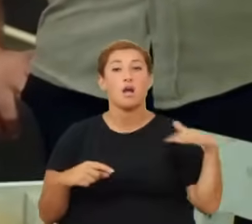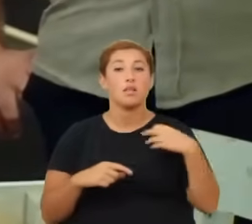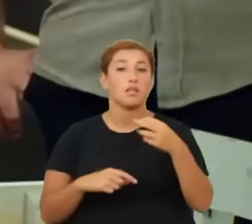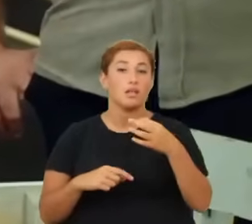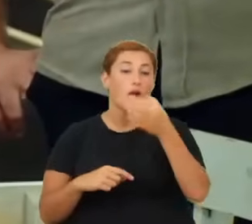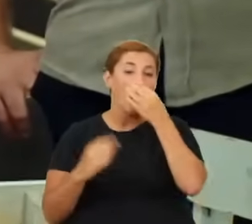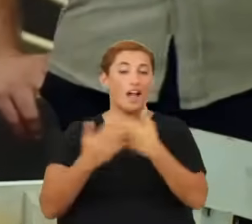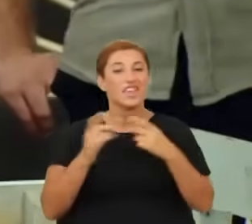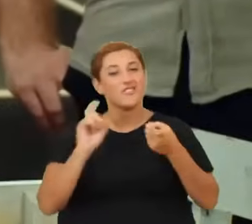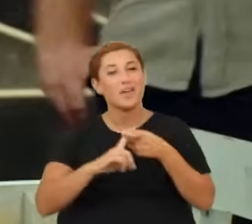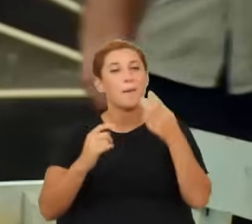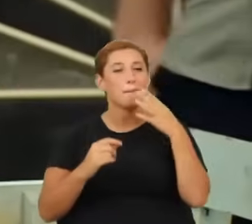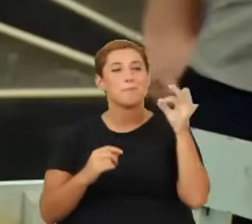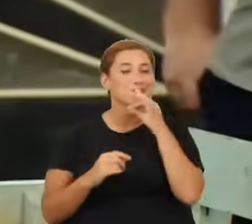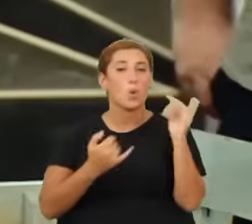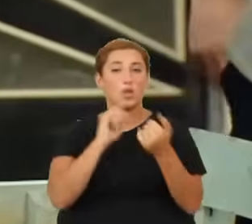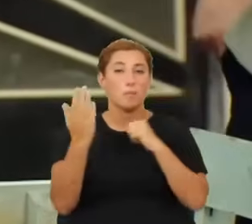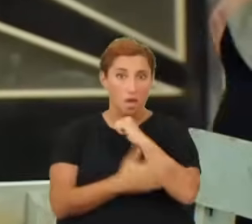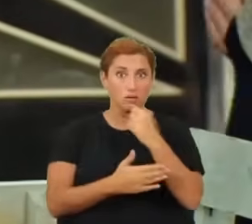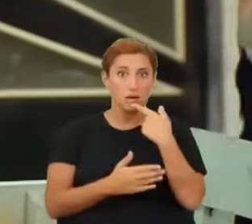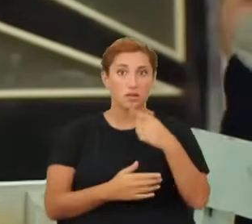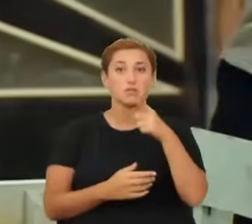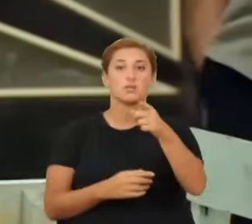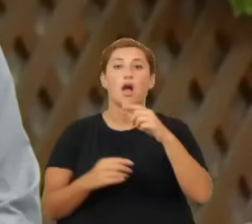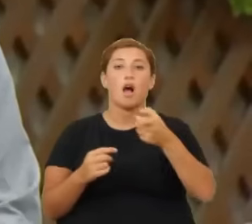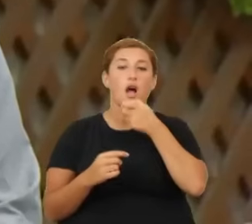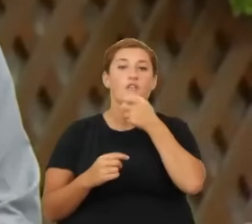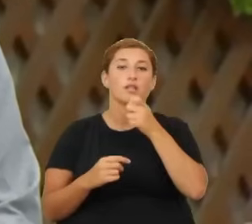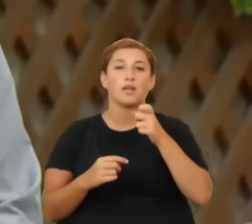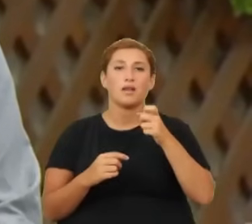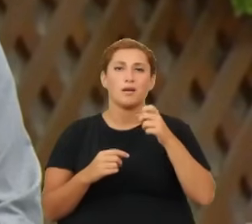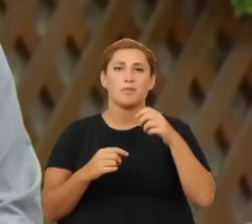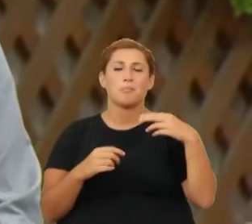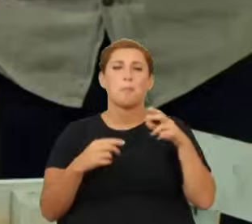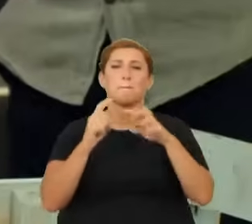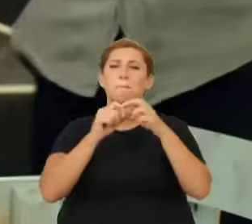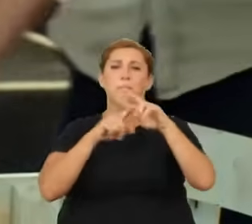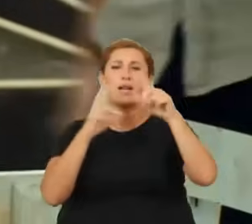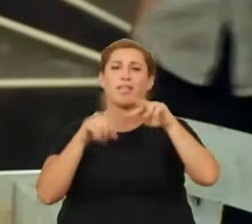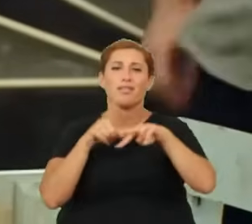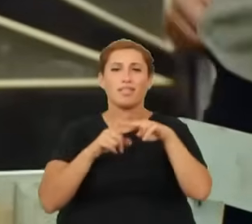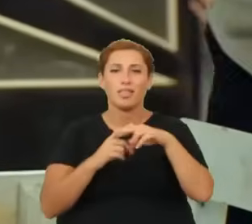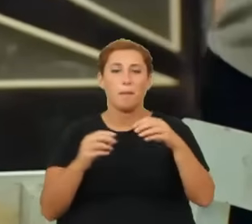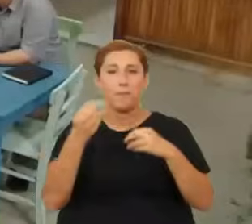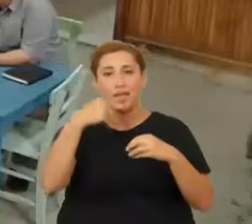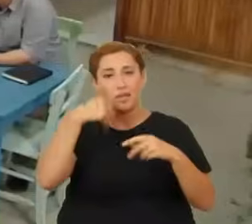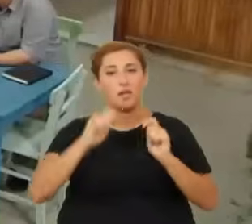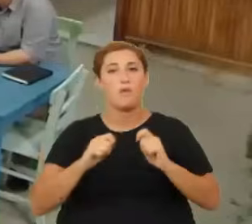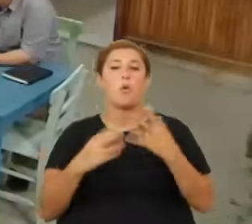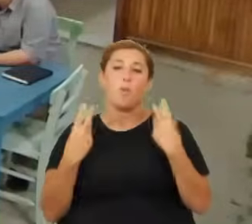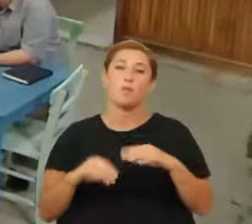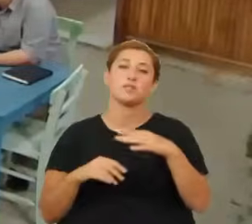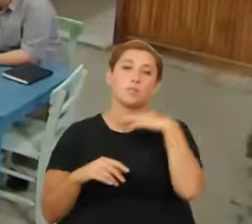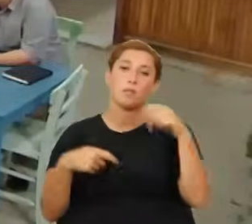benzerlerinin oynatılmasını yasaklamadı mı ya? Evet. E sen kahvede balina mı istiyorsun? Biliyor mu ya? Utanmasan bilet keseceksin ya. Vallahi